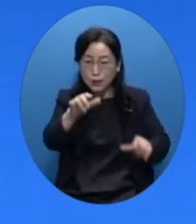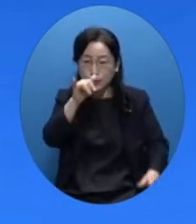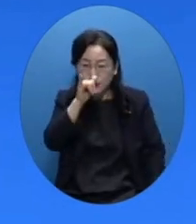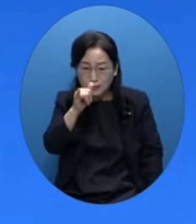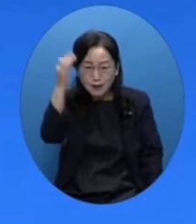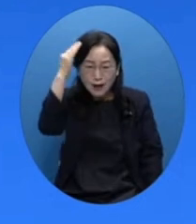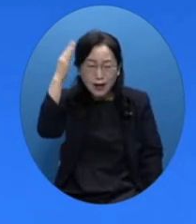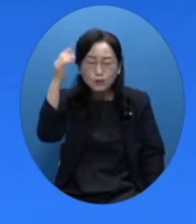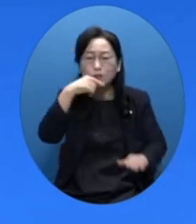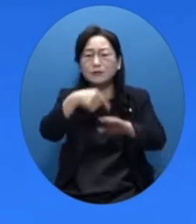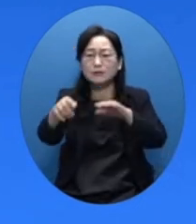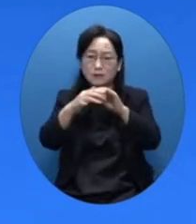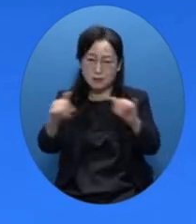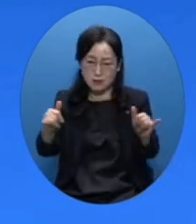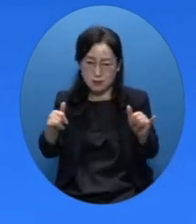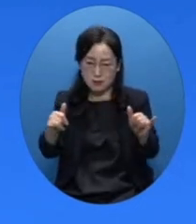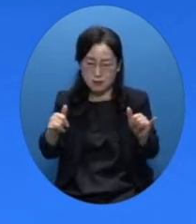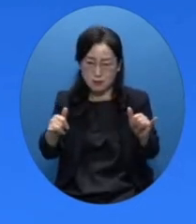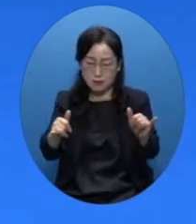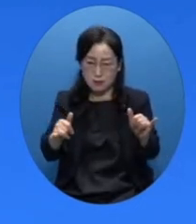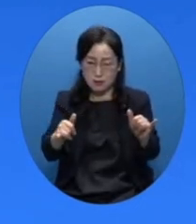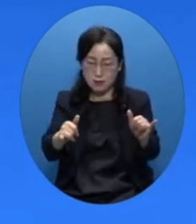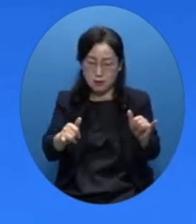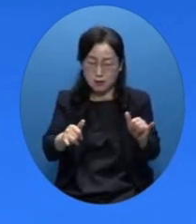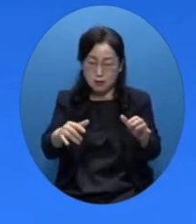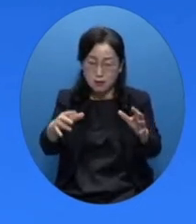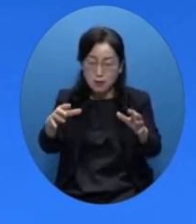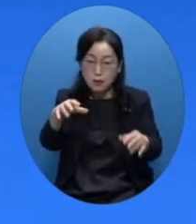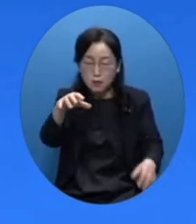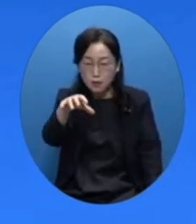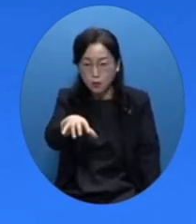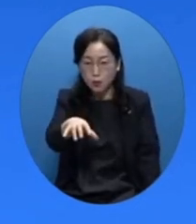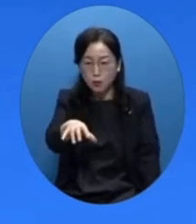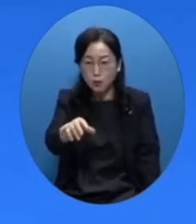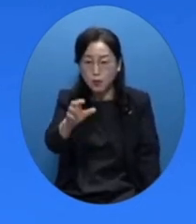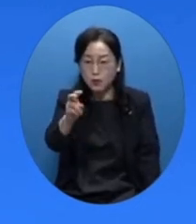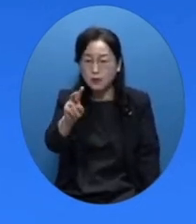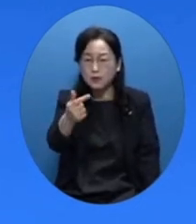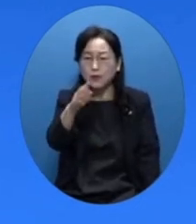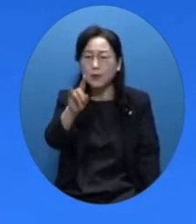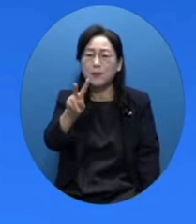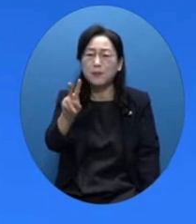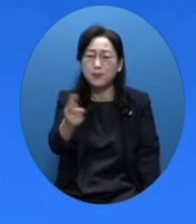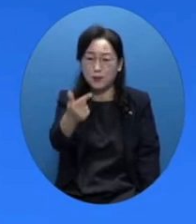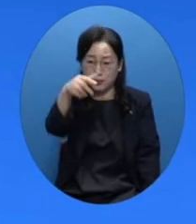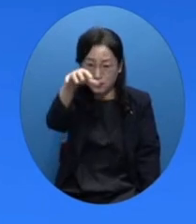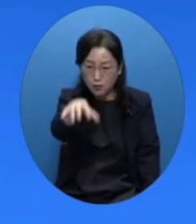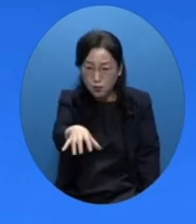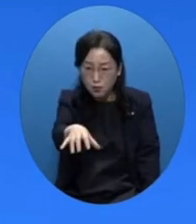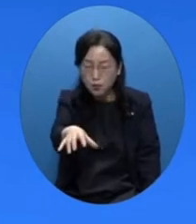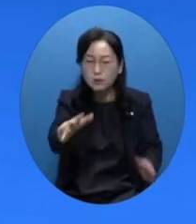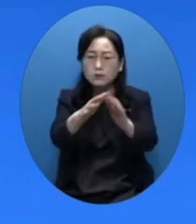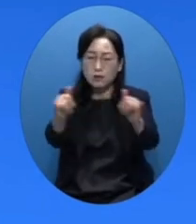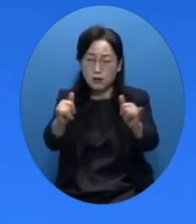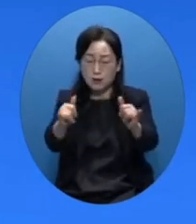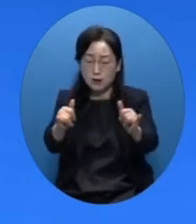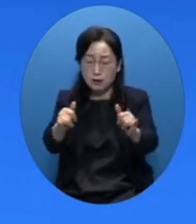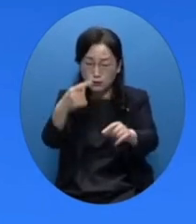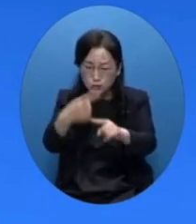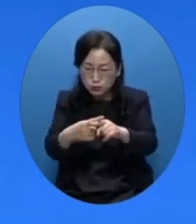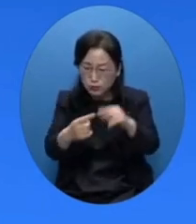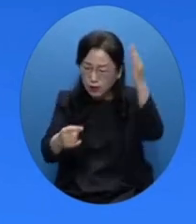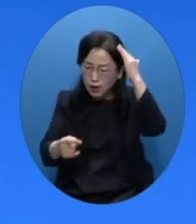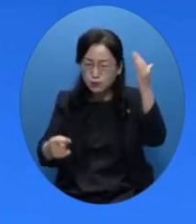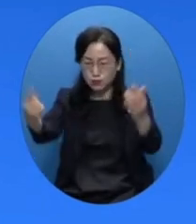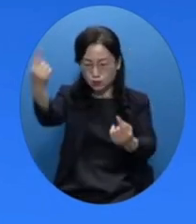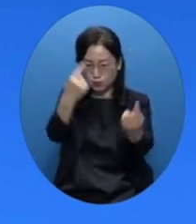한쪽으로 인해서 없으 어려움이 더 챘다 할 정도로 한계 많이 와서 거저 고 있고 또